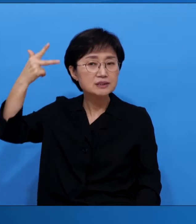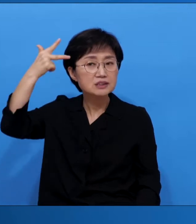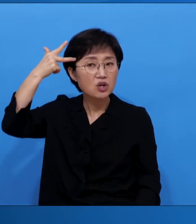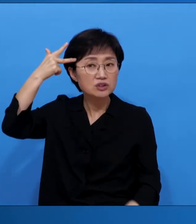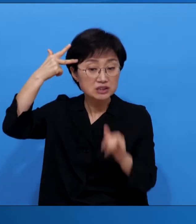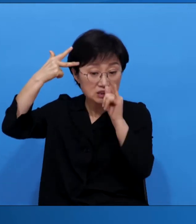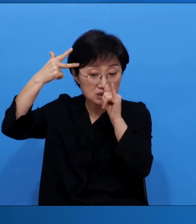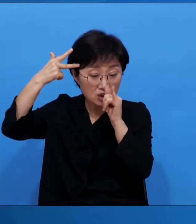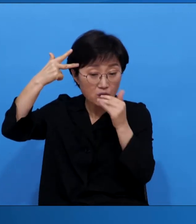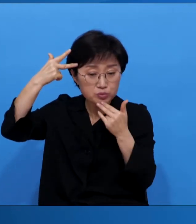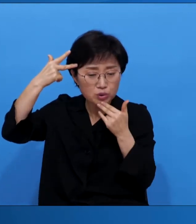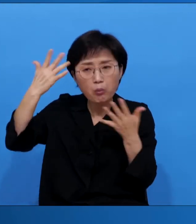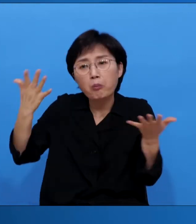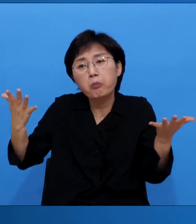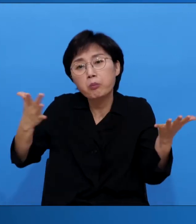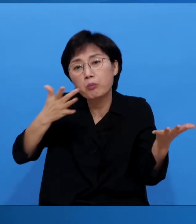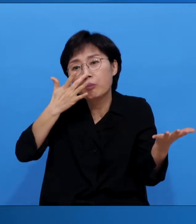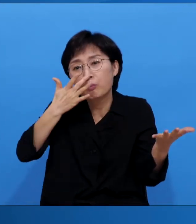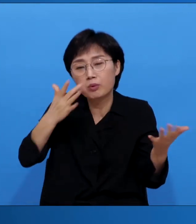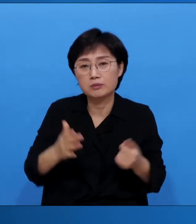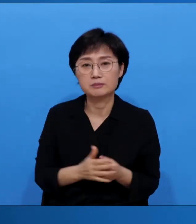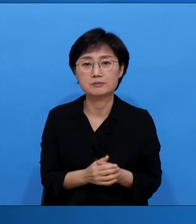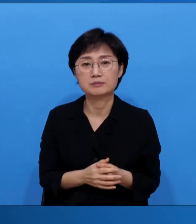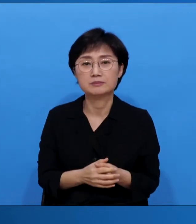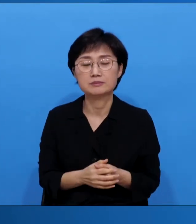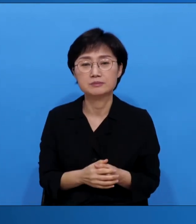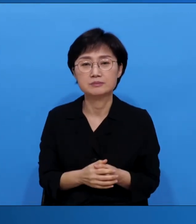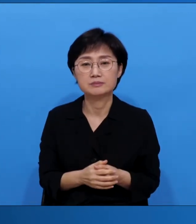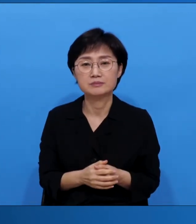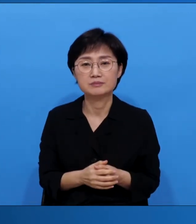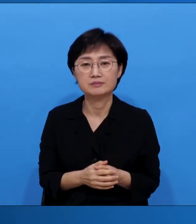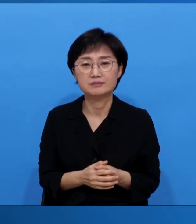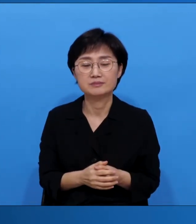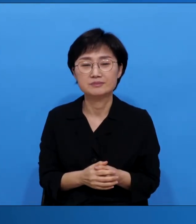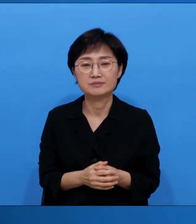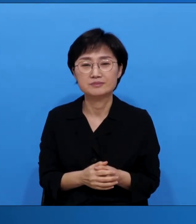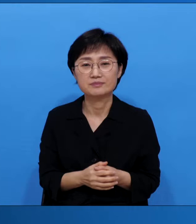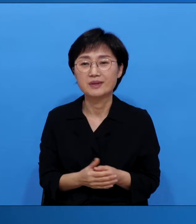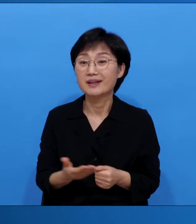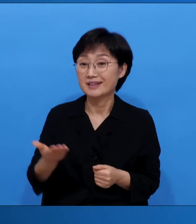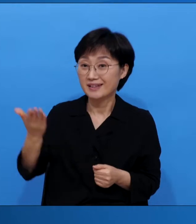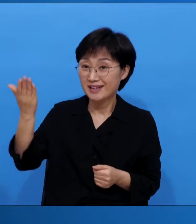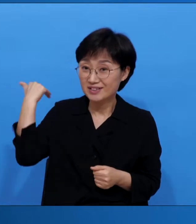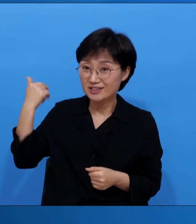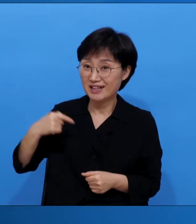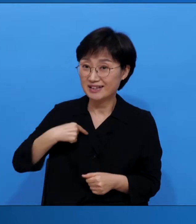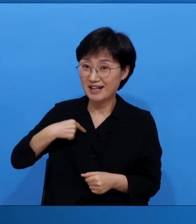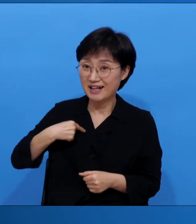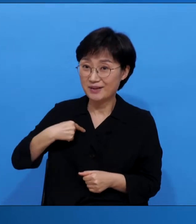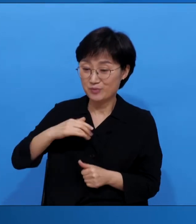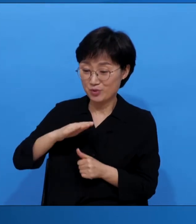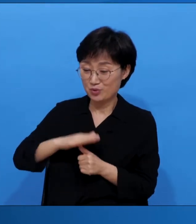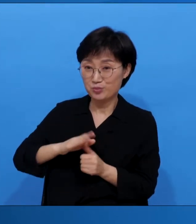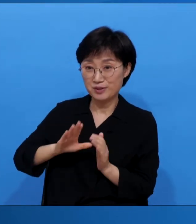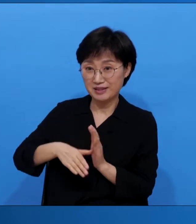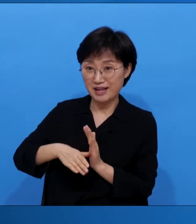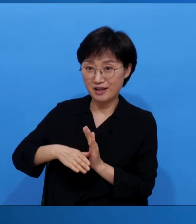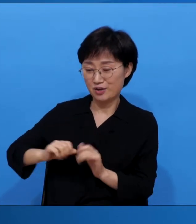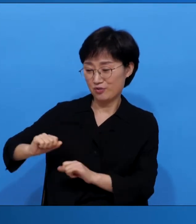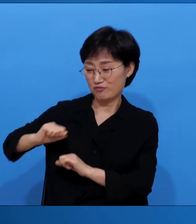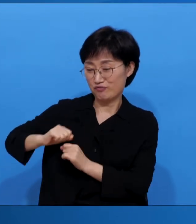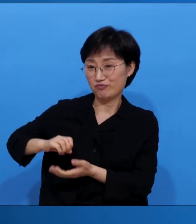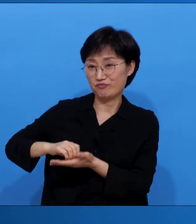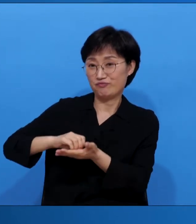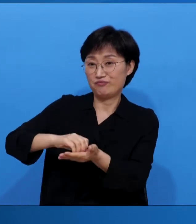mind inside of us. 부대에서 전도하니까 나이 든 중사 한 분이 날 보고 하나님